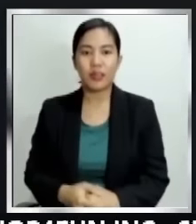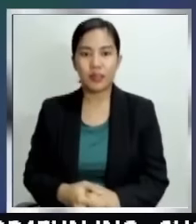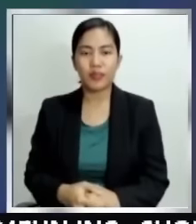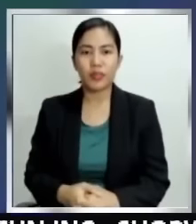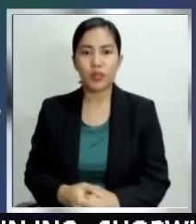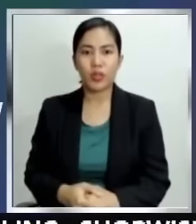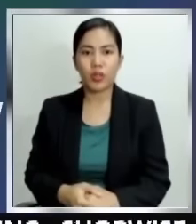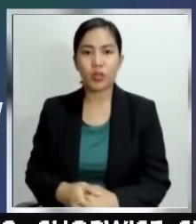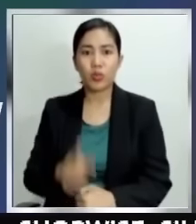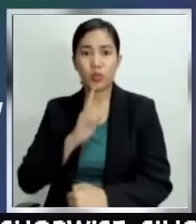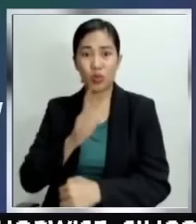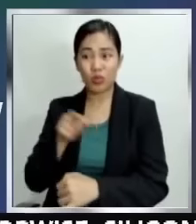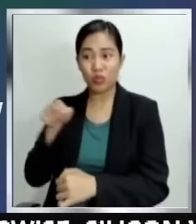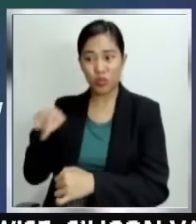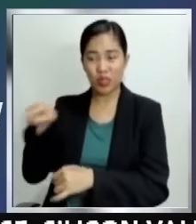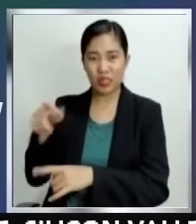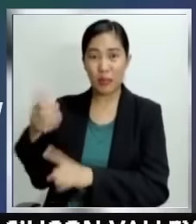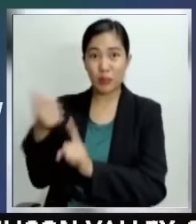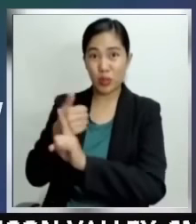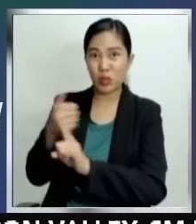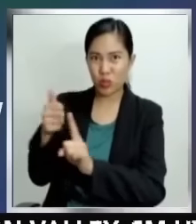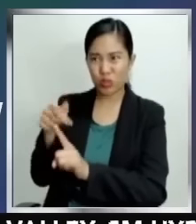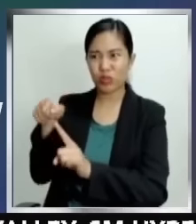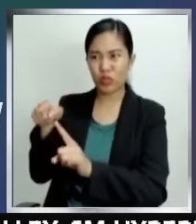ito. Ikinuwento rin ni alias Dodong sa